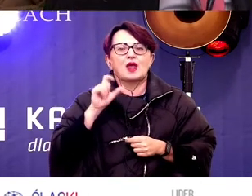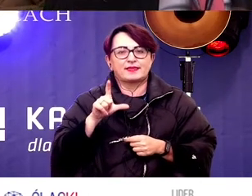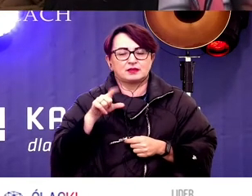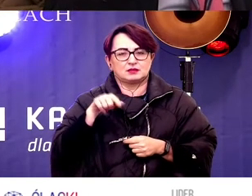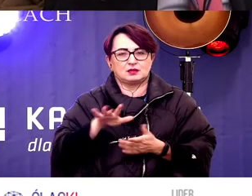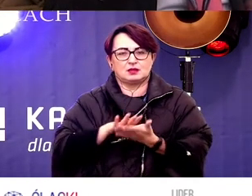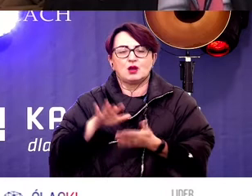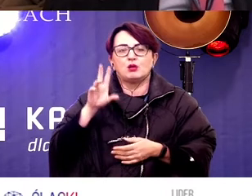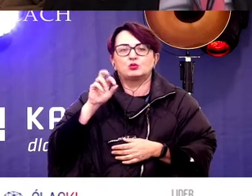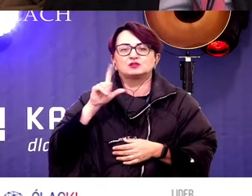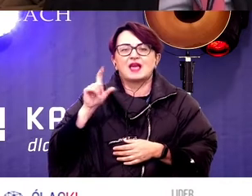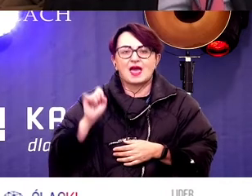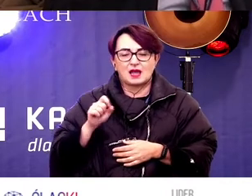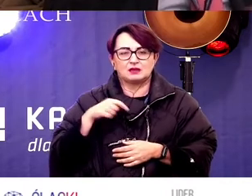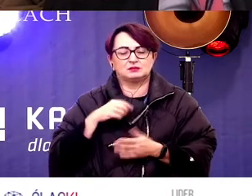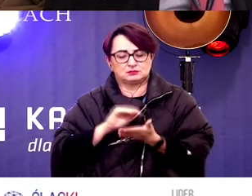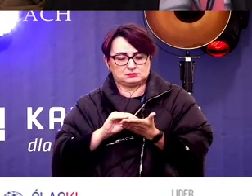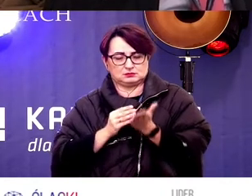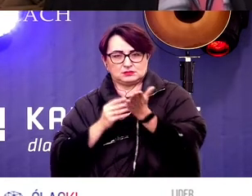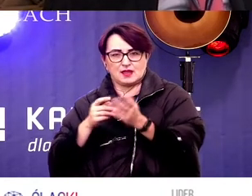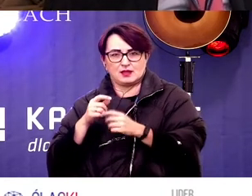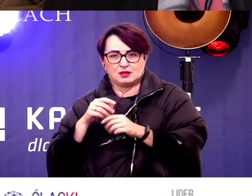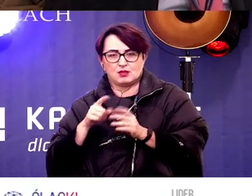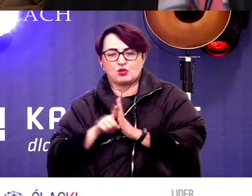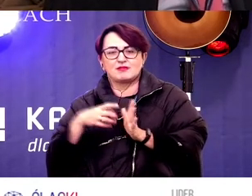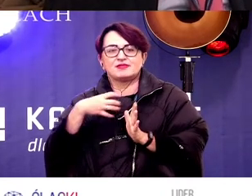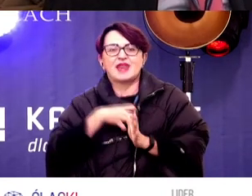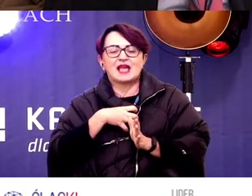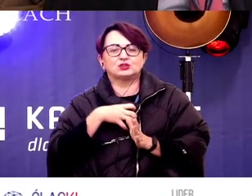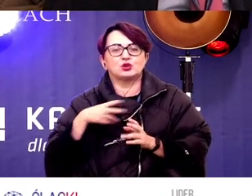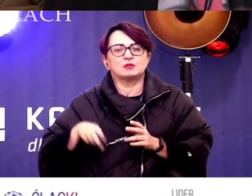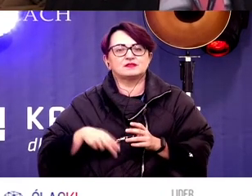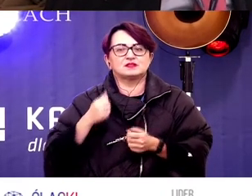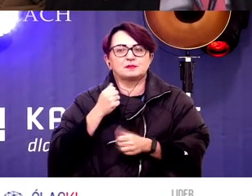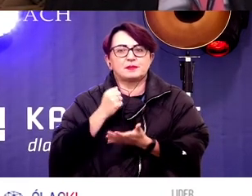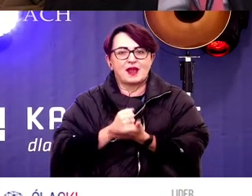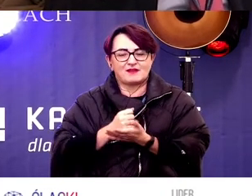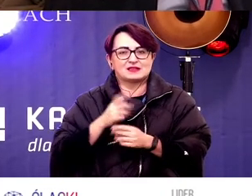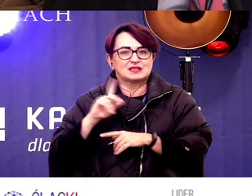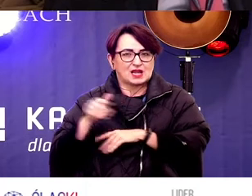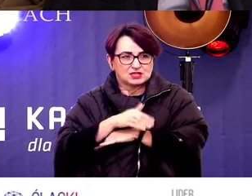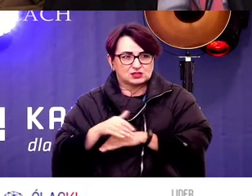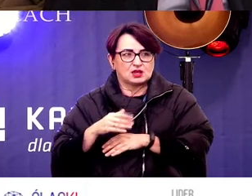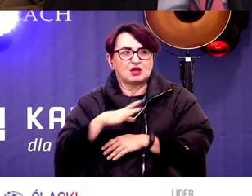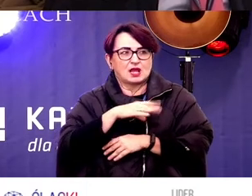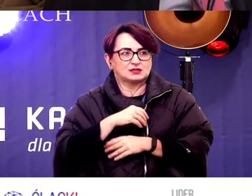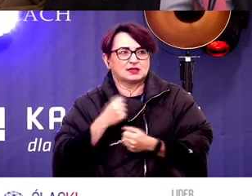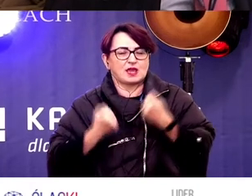i miałem przekazać notę dyplomatyczną dyrektorowi w Ministerstwie Spraw Zagranicznych. Przyjechałem z kierowcą pod